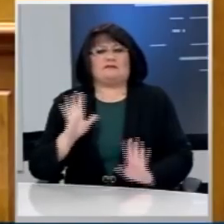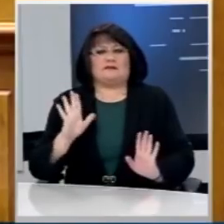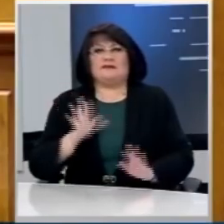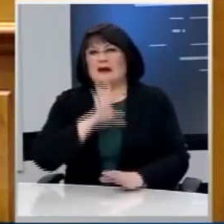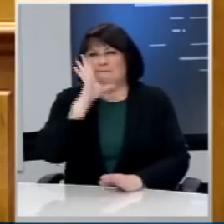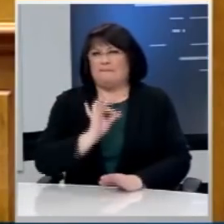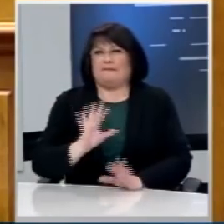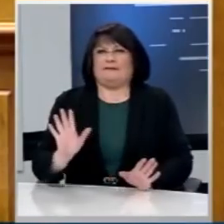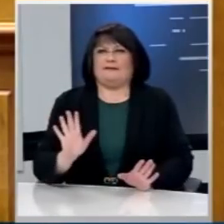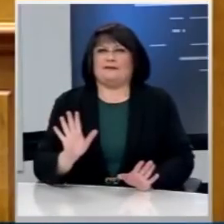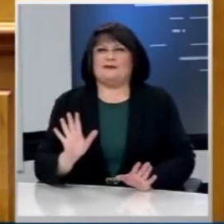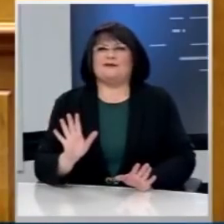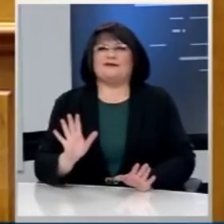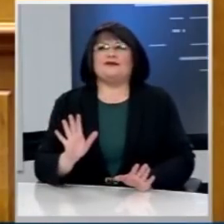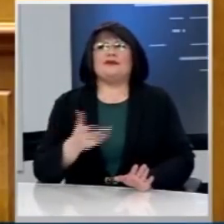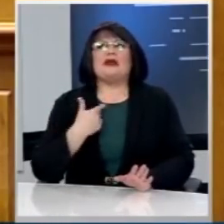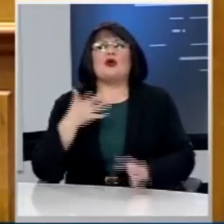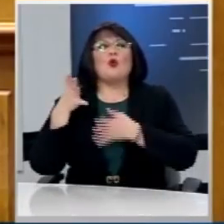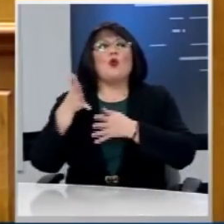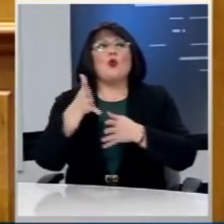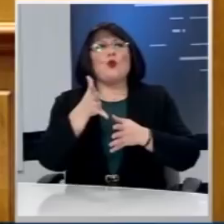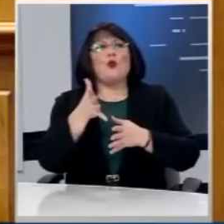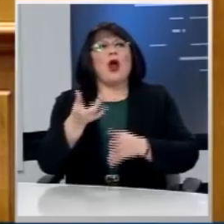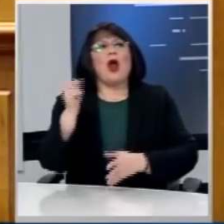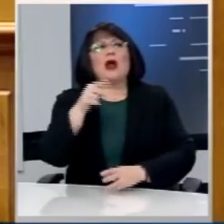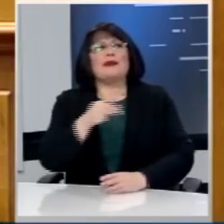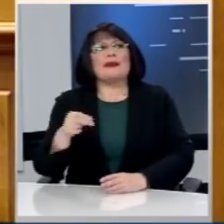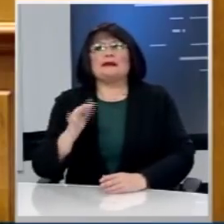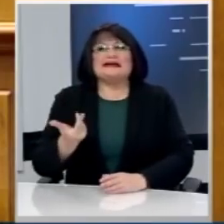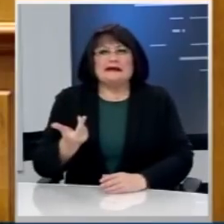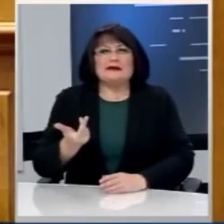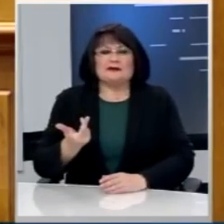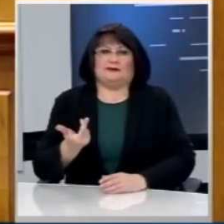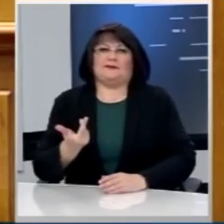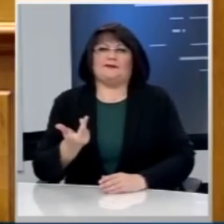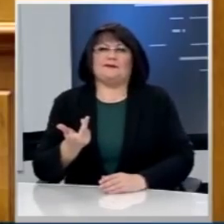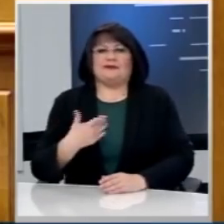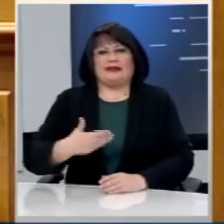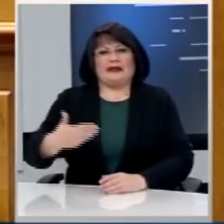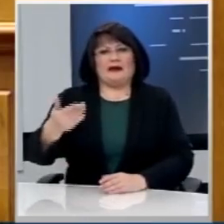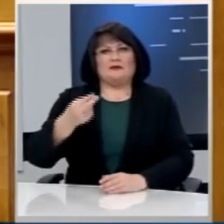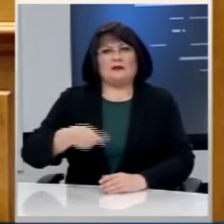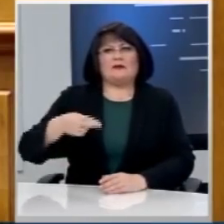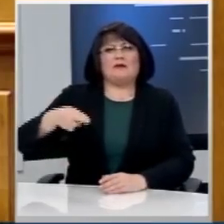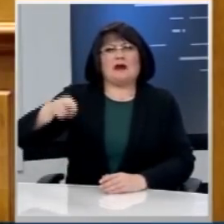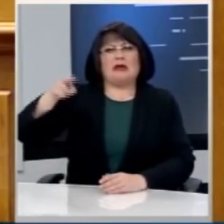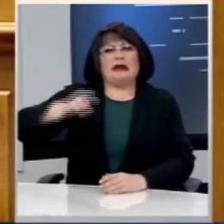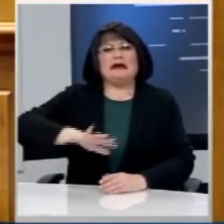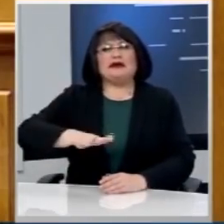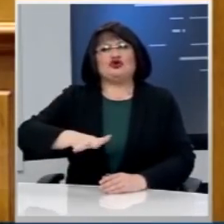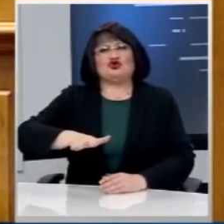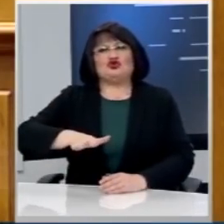η πραγματική παραπλάνηση βρίσκεται αλλού. Βρίσκεται στην ολοένα και αυξανόμενη